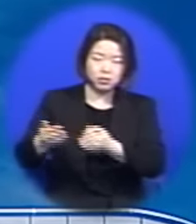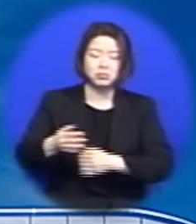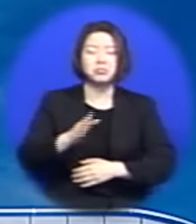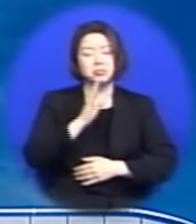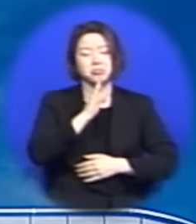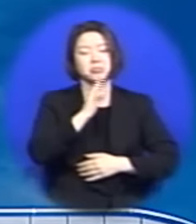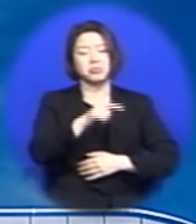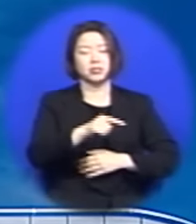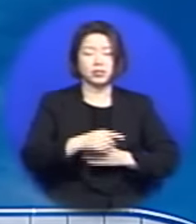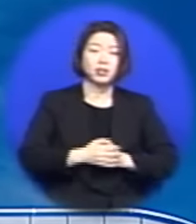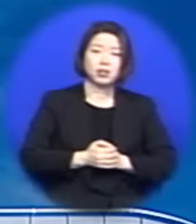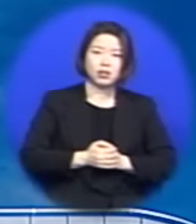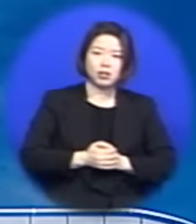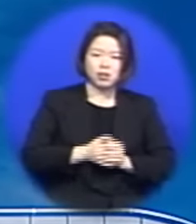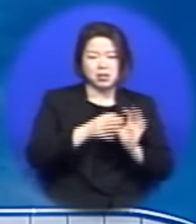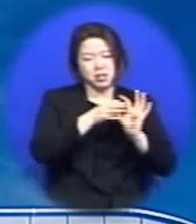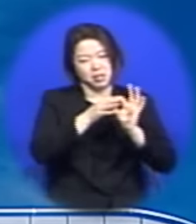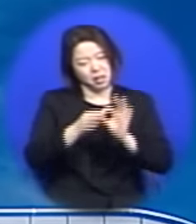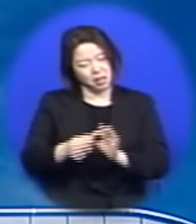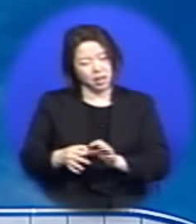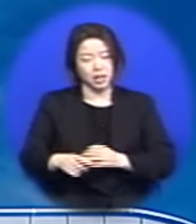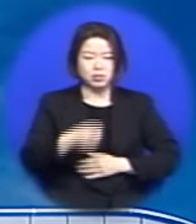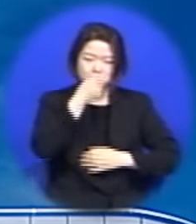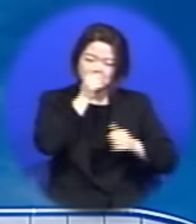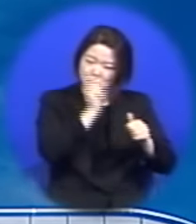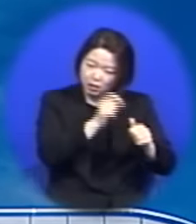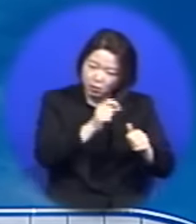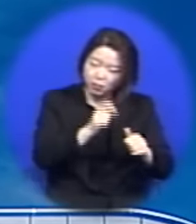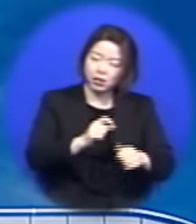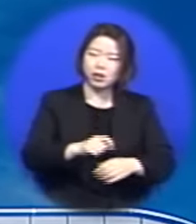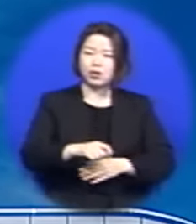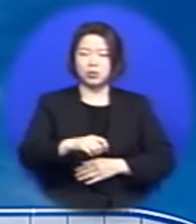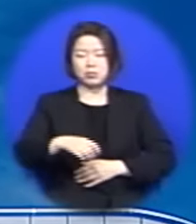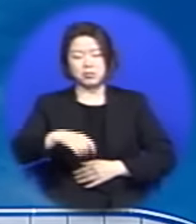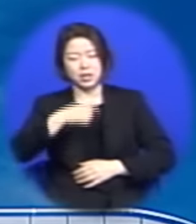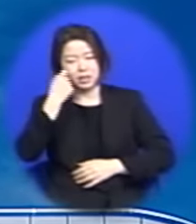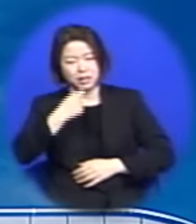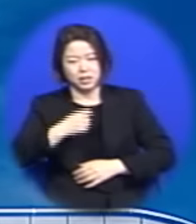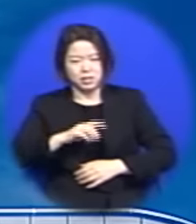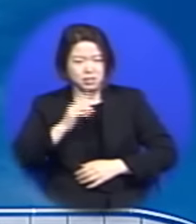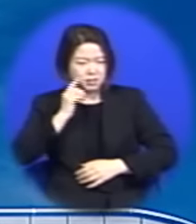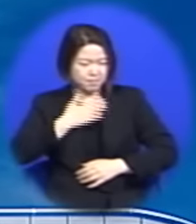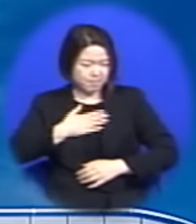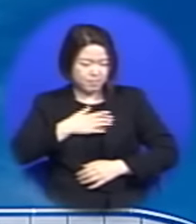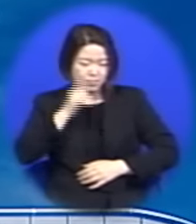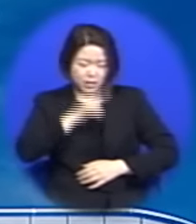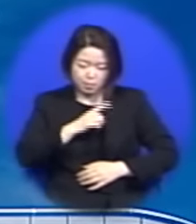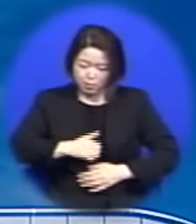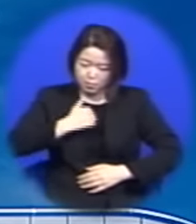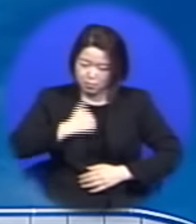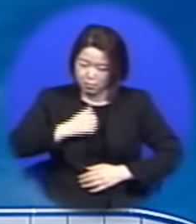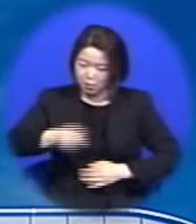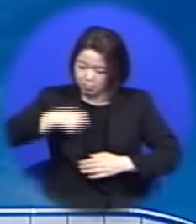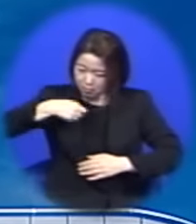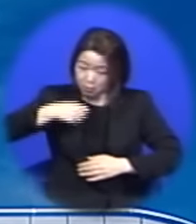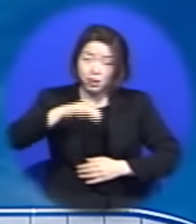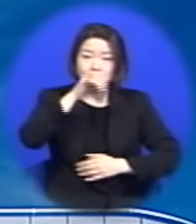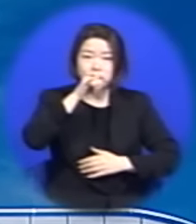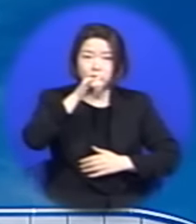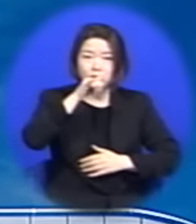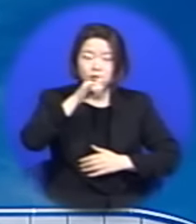그냥 계속 욕을 하고 상소리를 하고 하는데 견딜 수가 없더요 그걸 지켜보던 다른